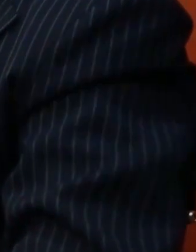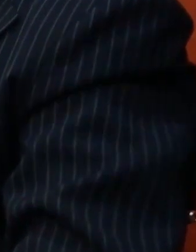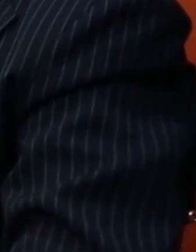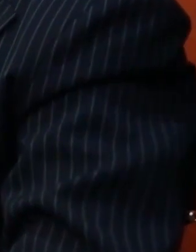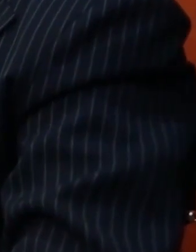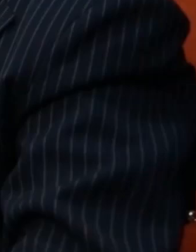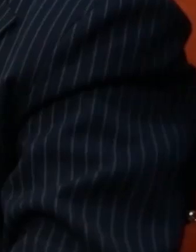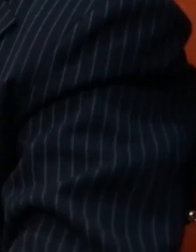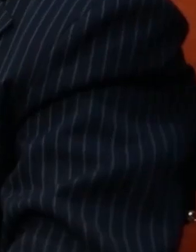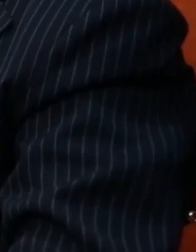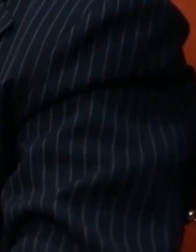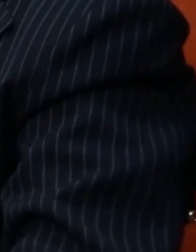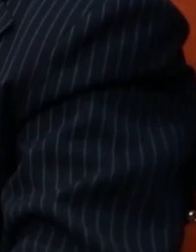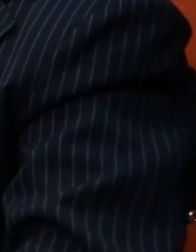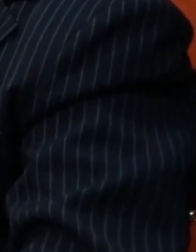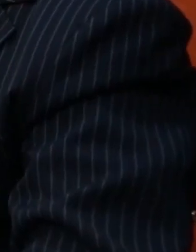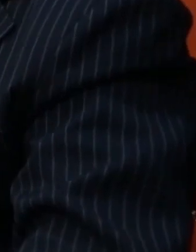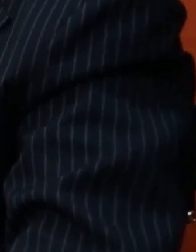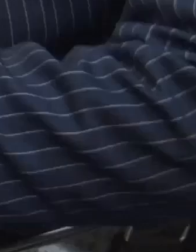넌 할 수 있어